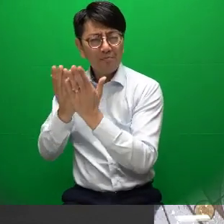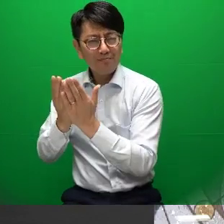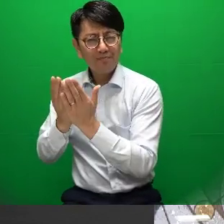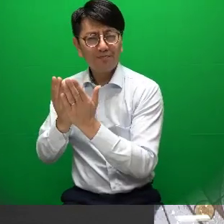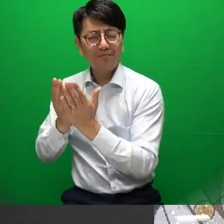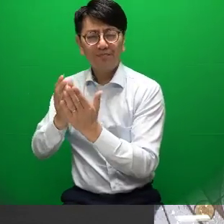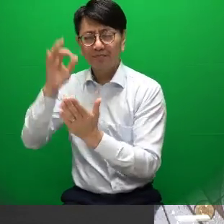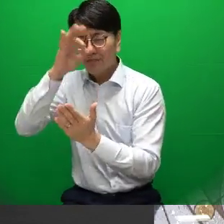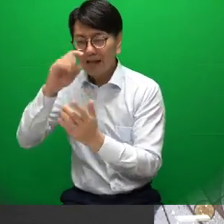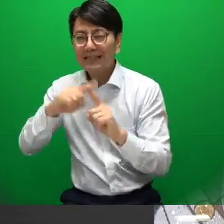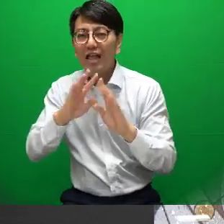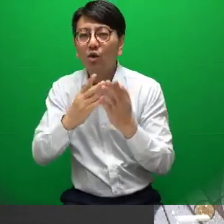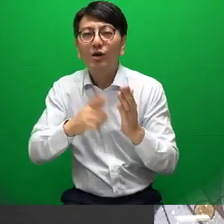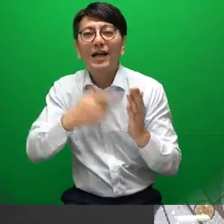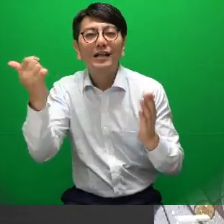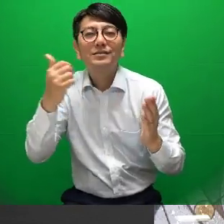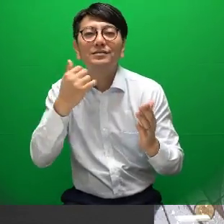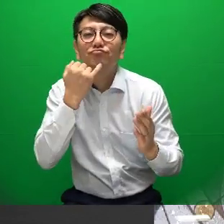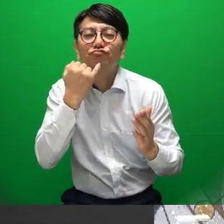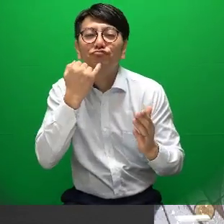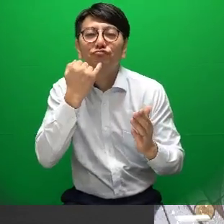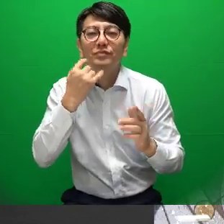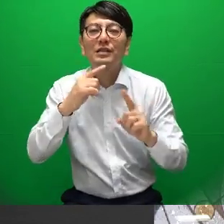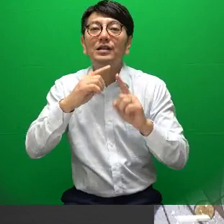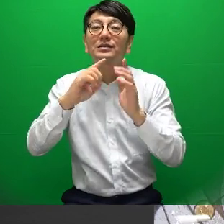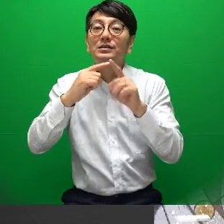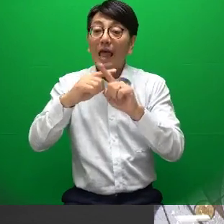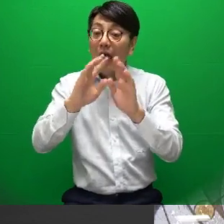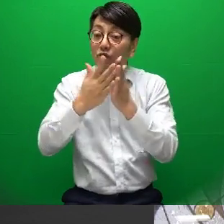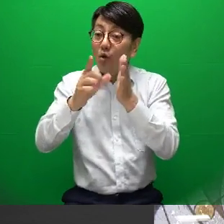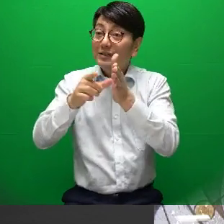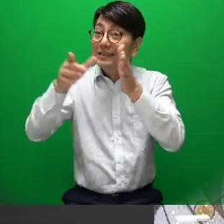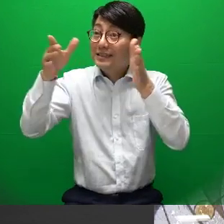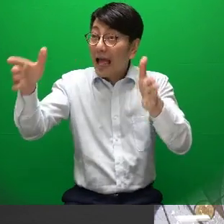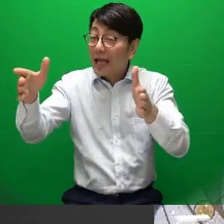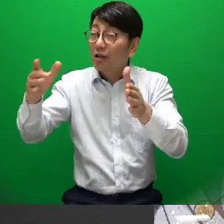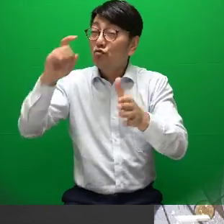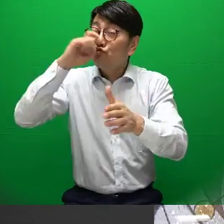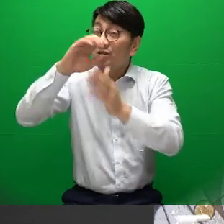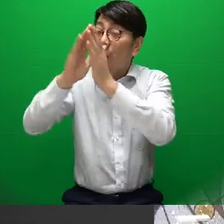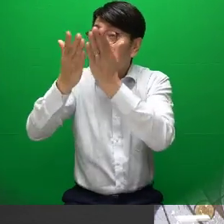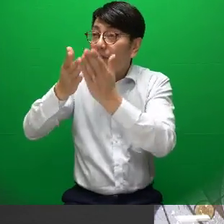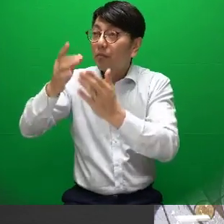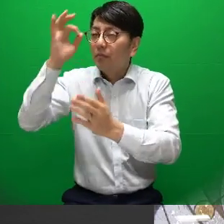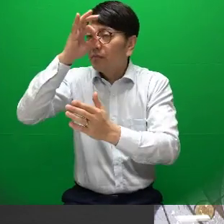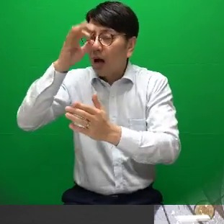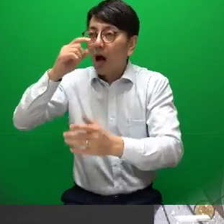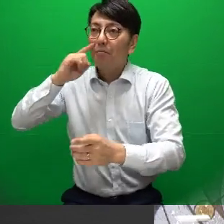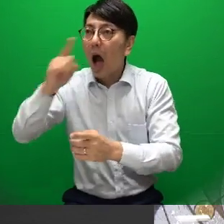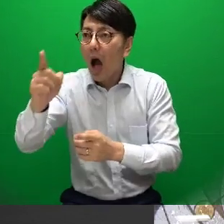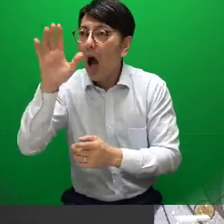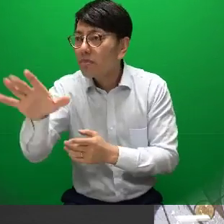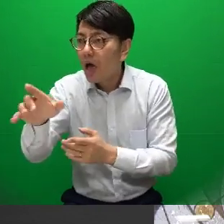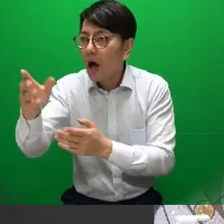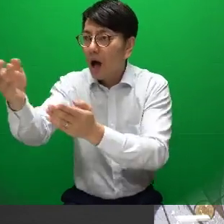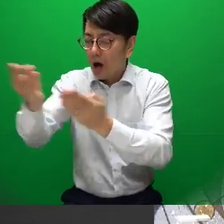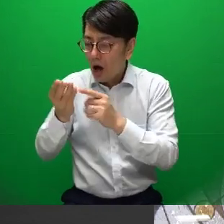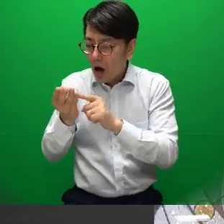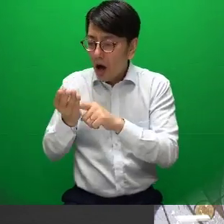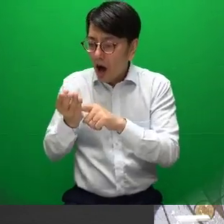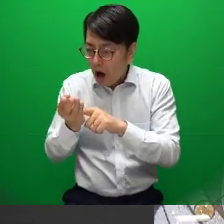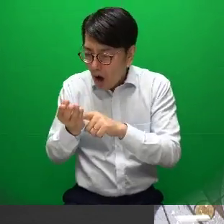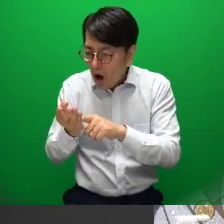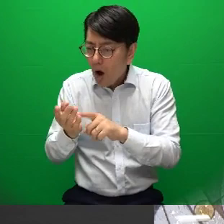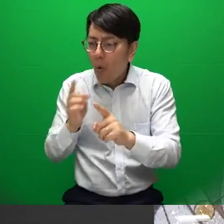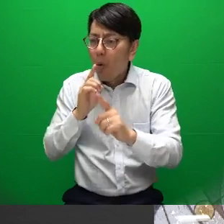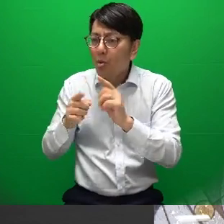聖書でなくてもたとえば西小時代の言葉が発見されてその文脈でなるほどこの言葉にはこう